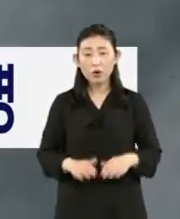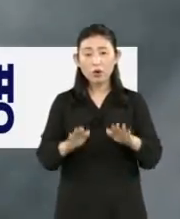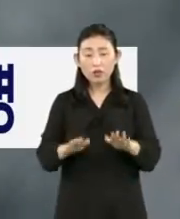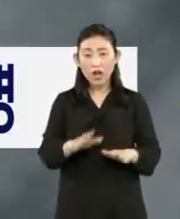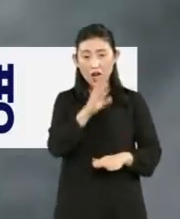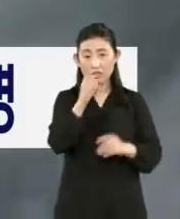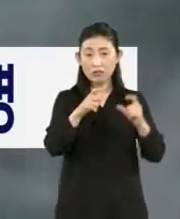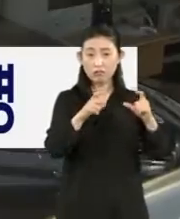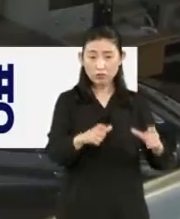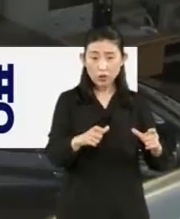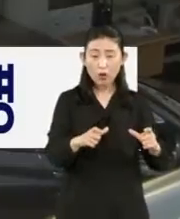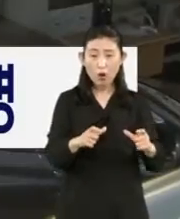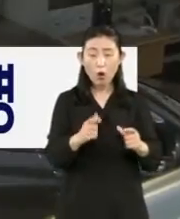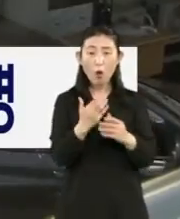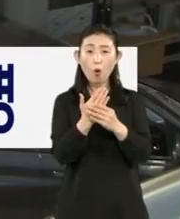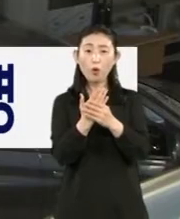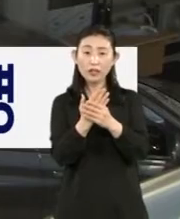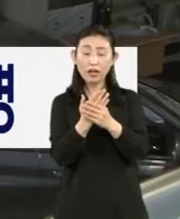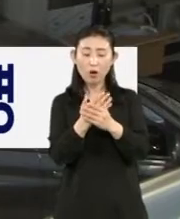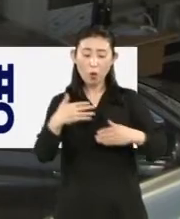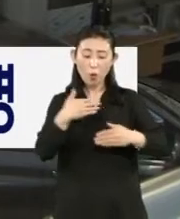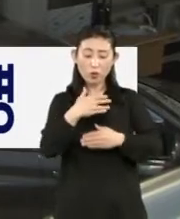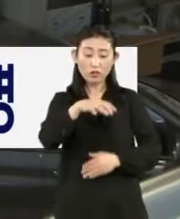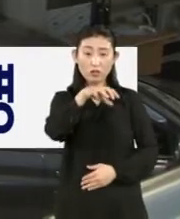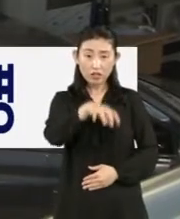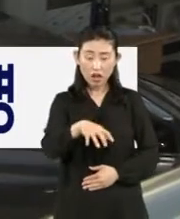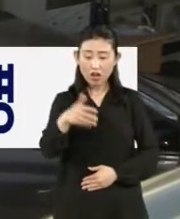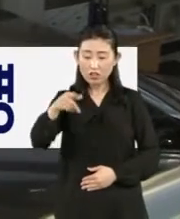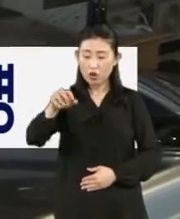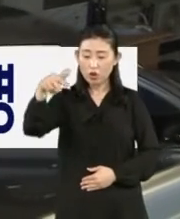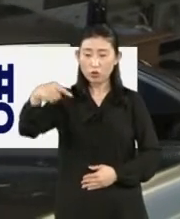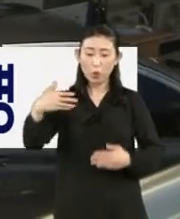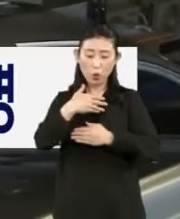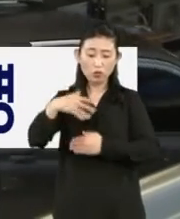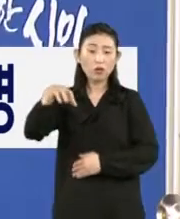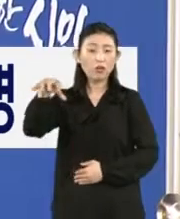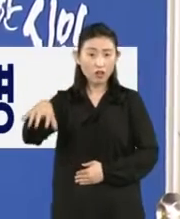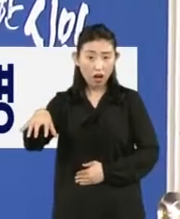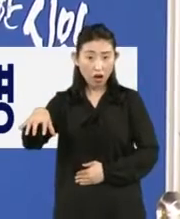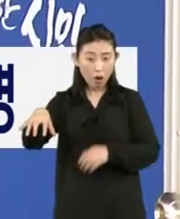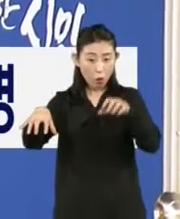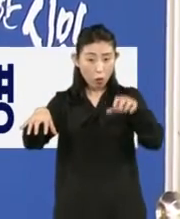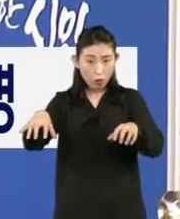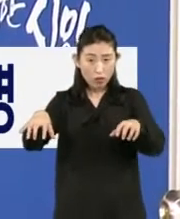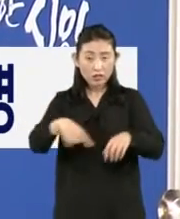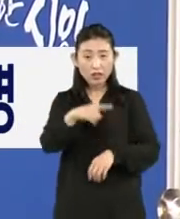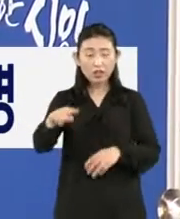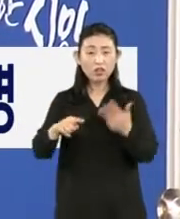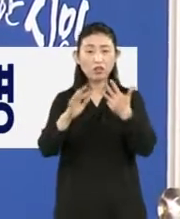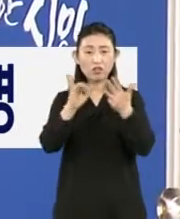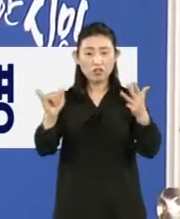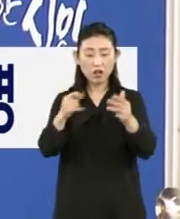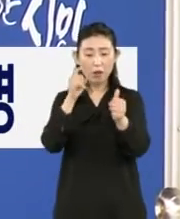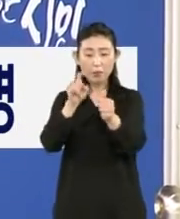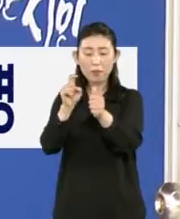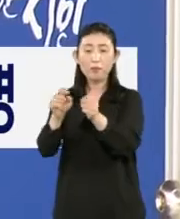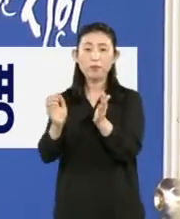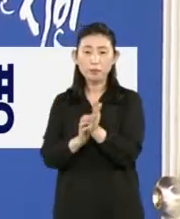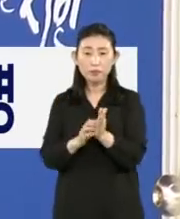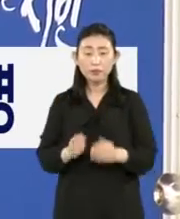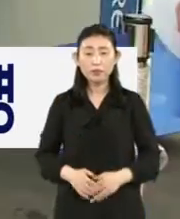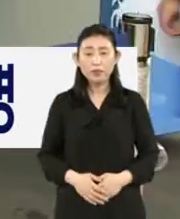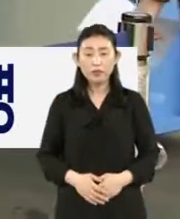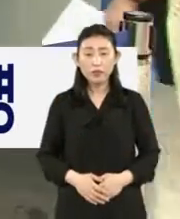이날 아산에서는 온양시내 온양대온천탕과 청주대 온천탕 등 2개 관련 8명의 확진자가